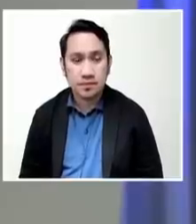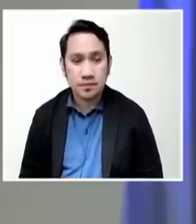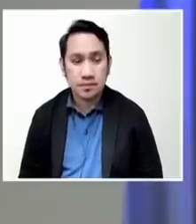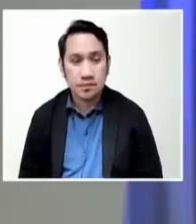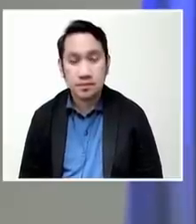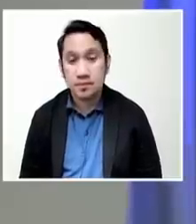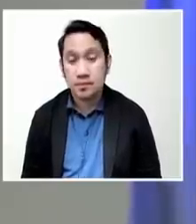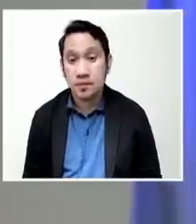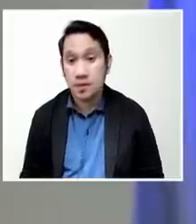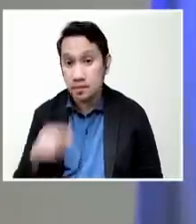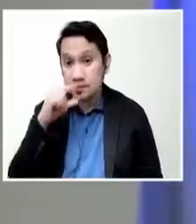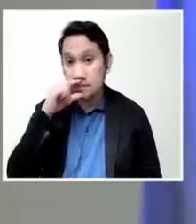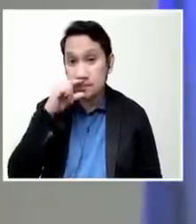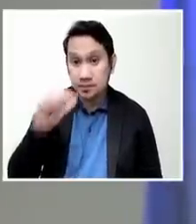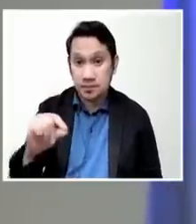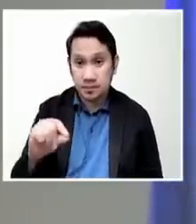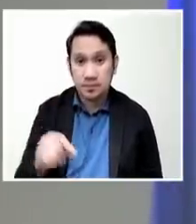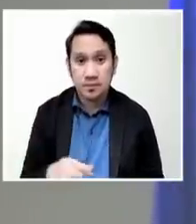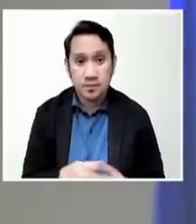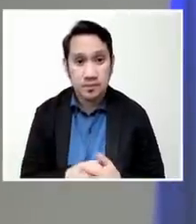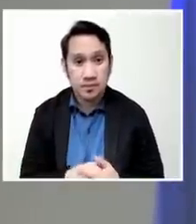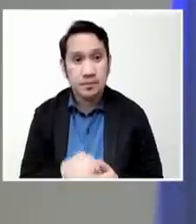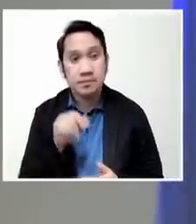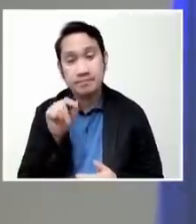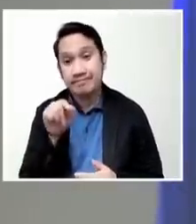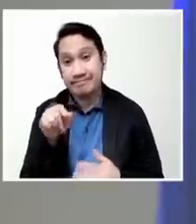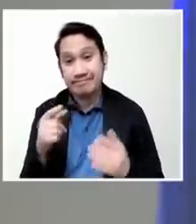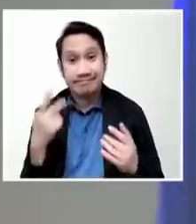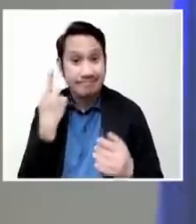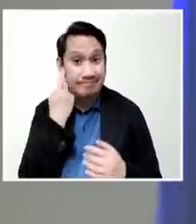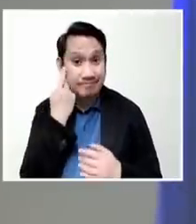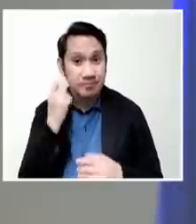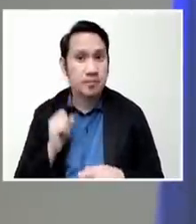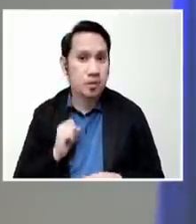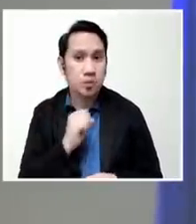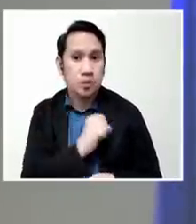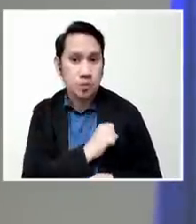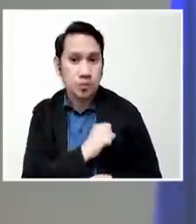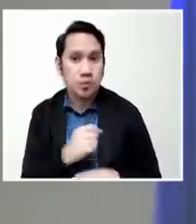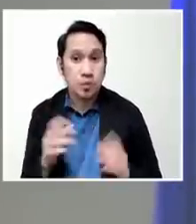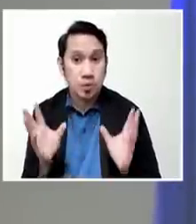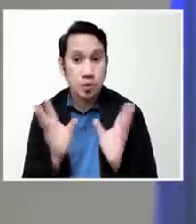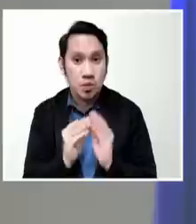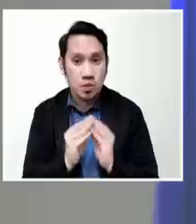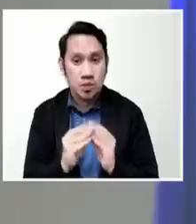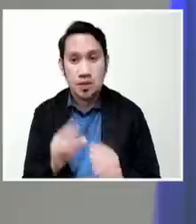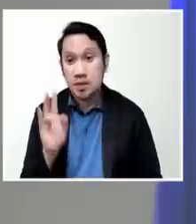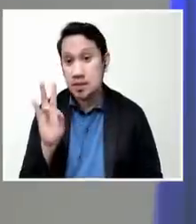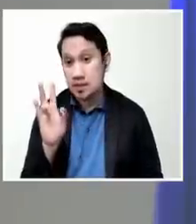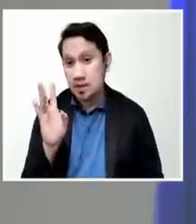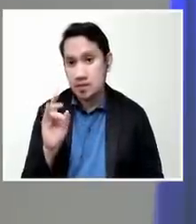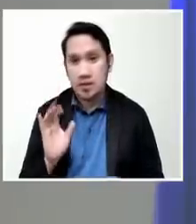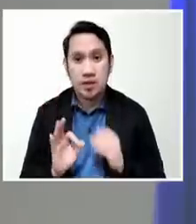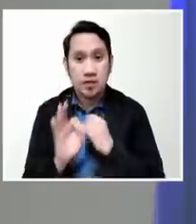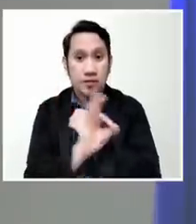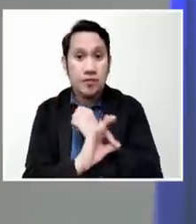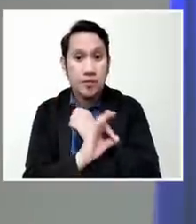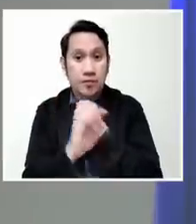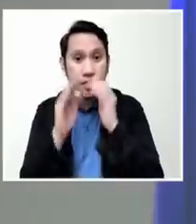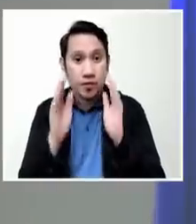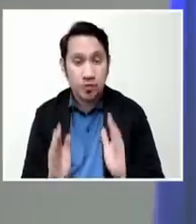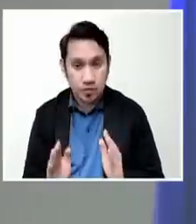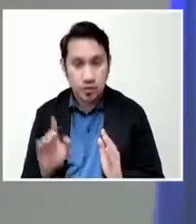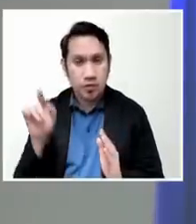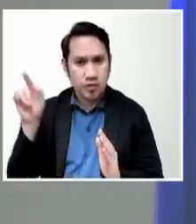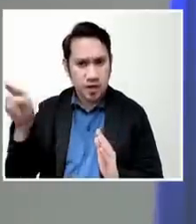Iniulat ng PNP Anti-Cybercrime Group sa pagdinig ng Senado kanina na may 17 dayuhan na itinuturing na kriminal sa kanilang mga